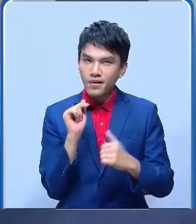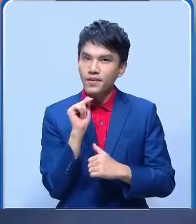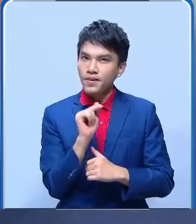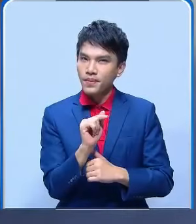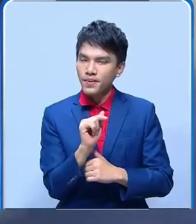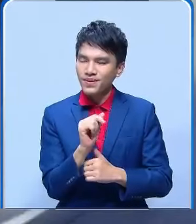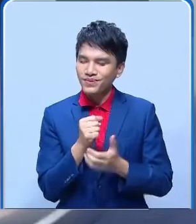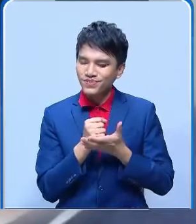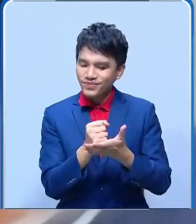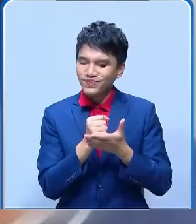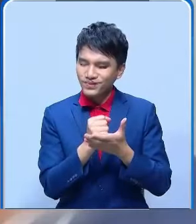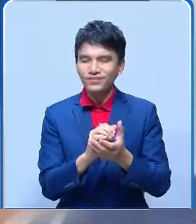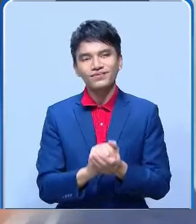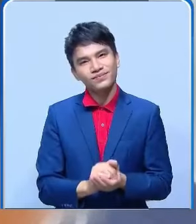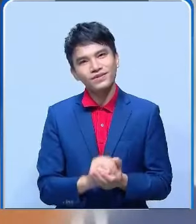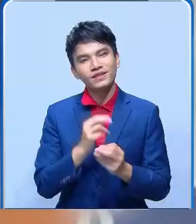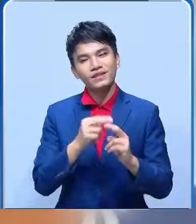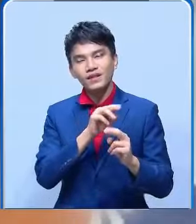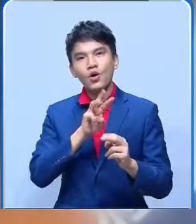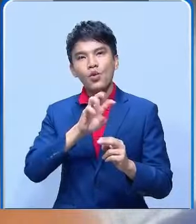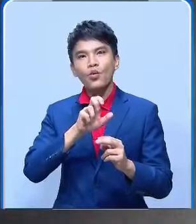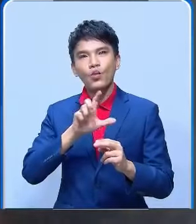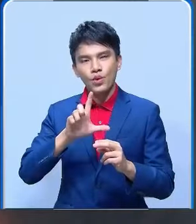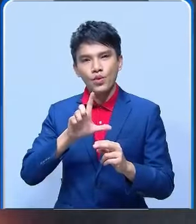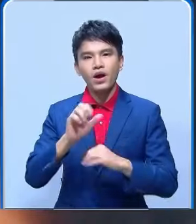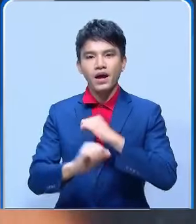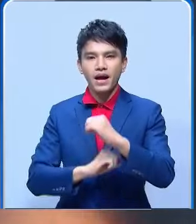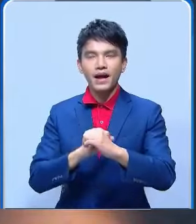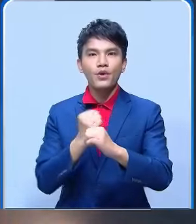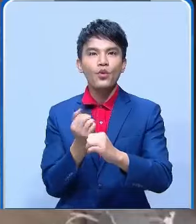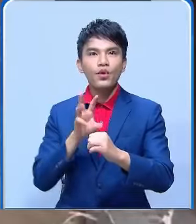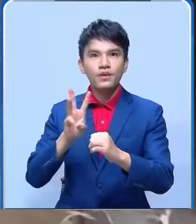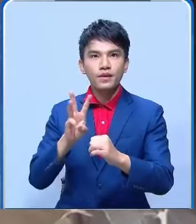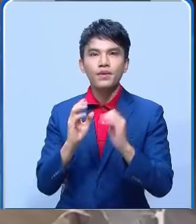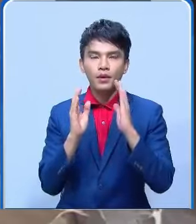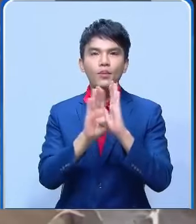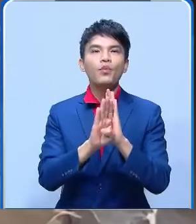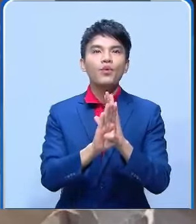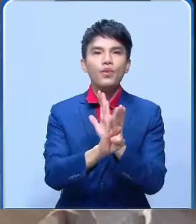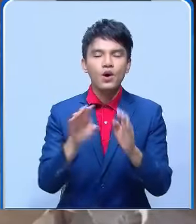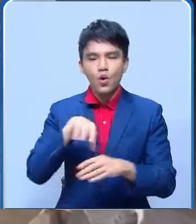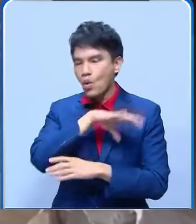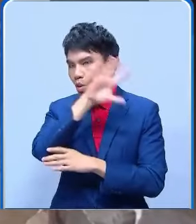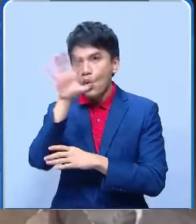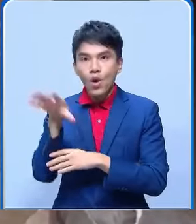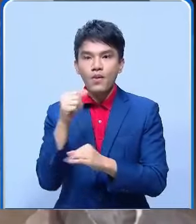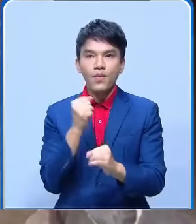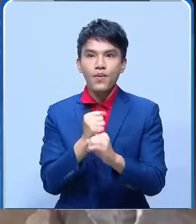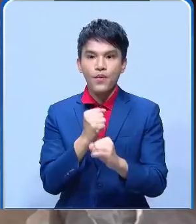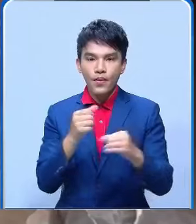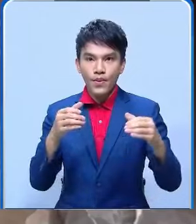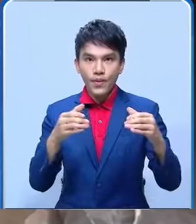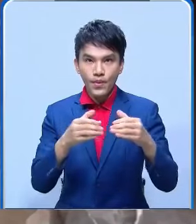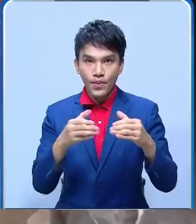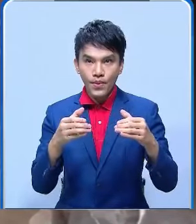ถูกช่วยเหลือแล้วอ่ะคุณผู้ชมคะน้องวิวอายุ17ปีเป็นนักเรียนชั้นม .6 ชาวจังหวัดบุรีรัมย์นะคะถูกหลอกไปทำงานให้แก๊งคอลเซ็นเต